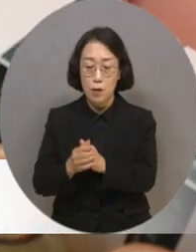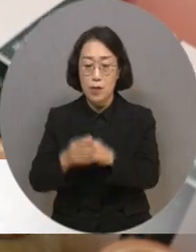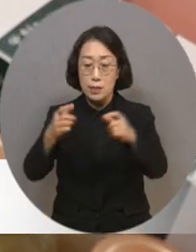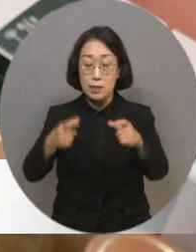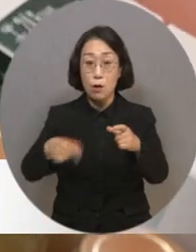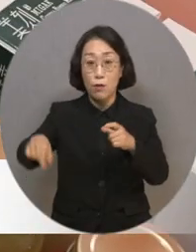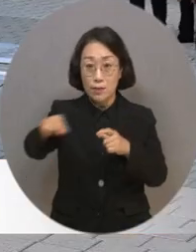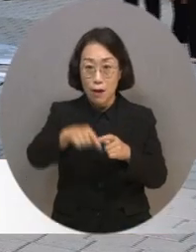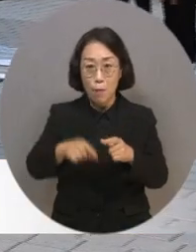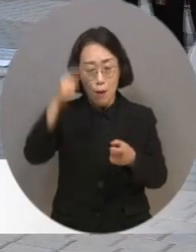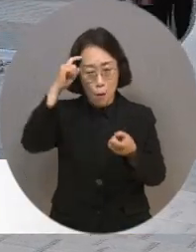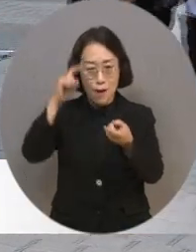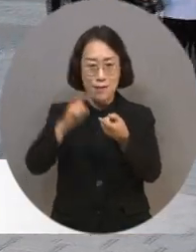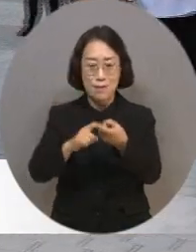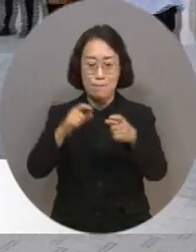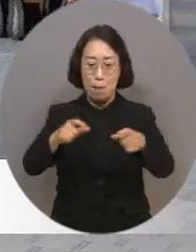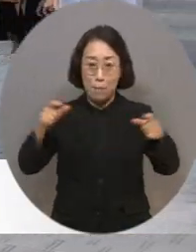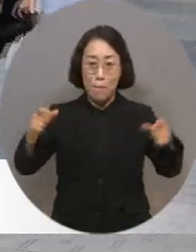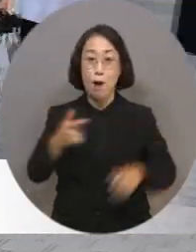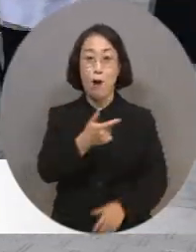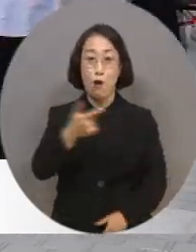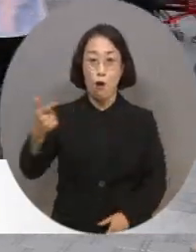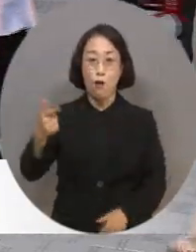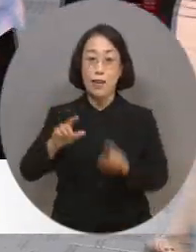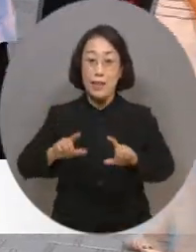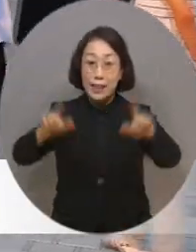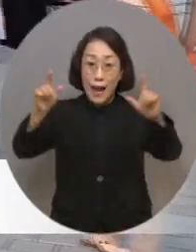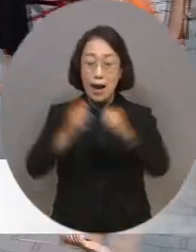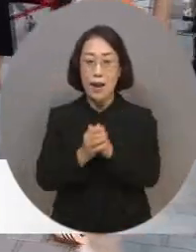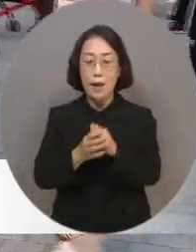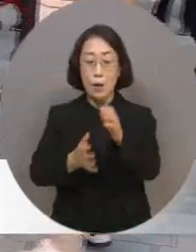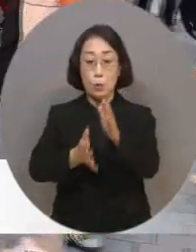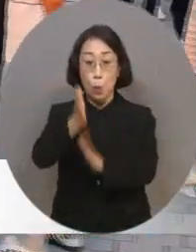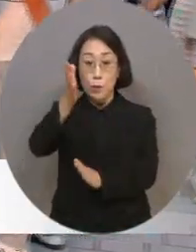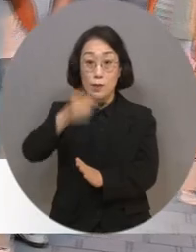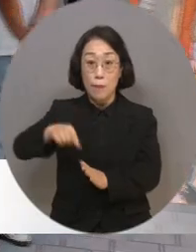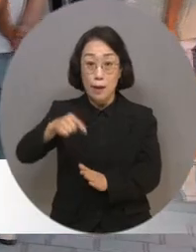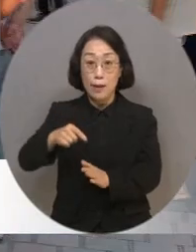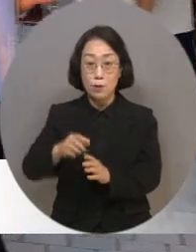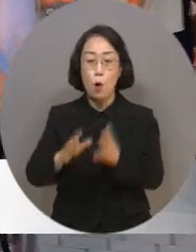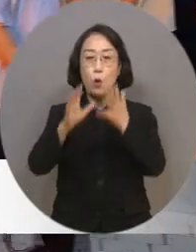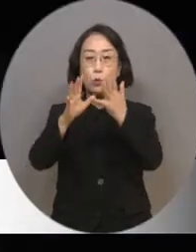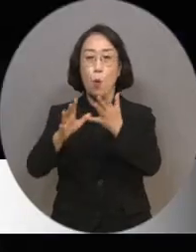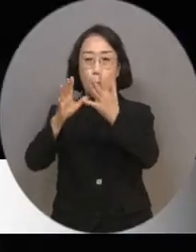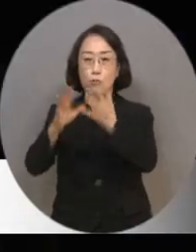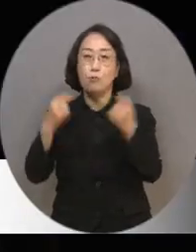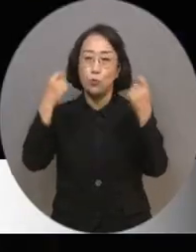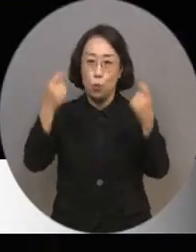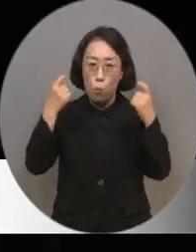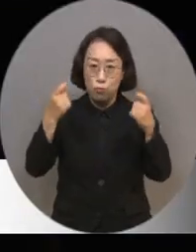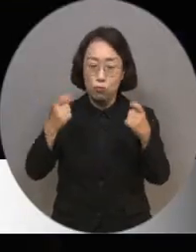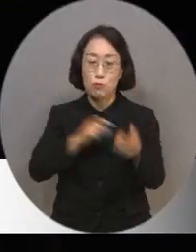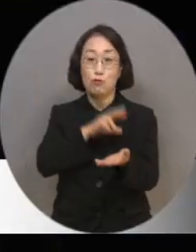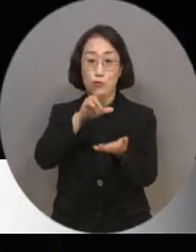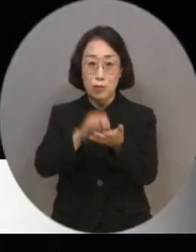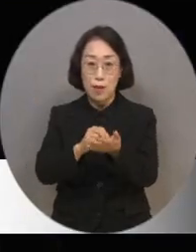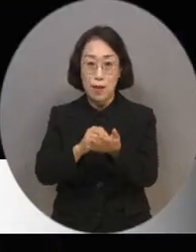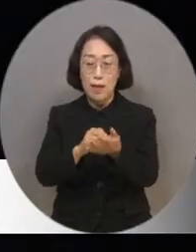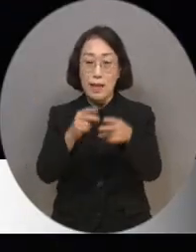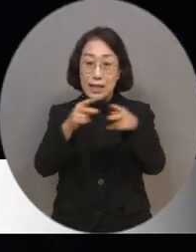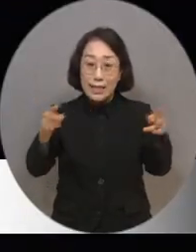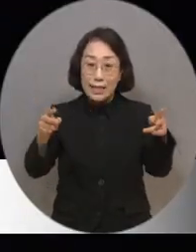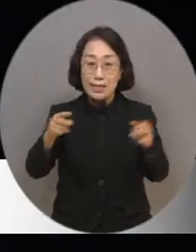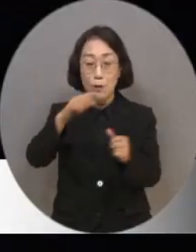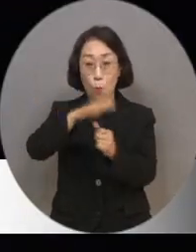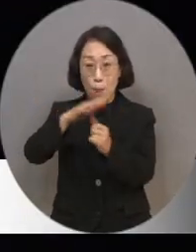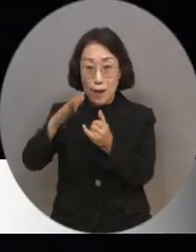호응을 얻고 있습니다. 이날 행사는 도심 속 피크닉을 주제로 진행되었으며 매장 2층에서는 어린이를 위한